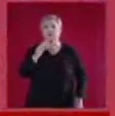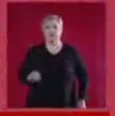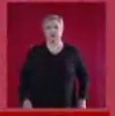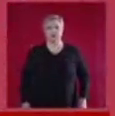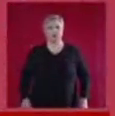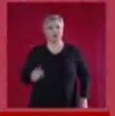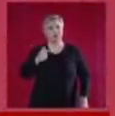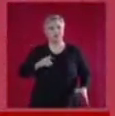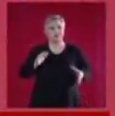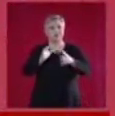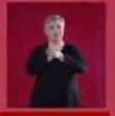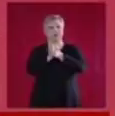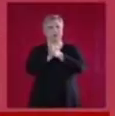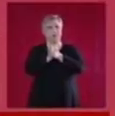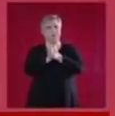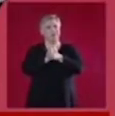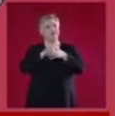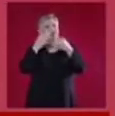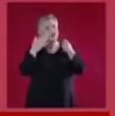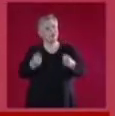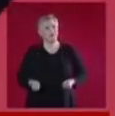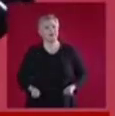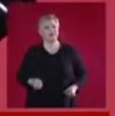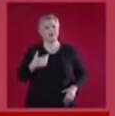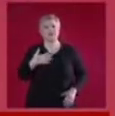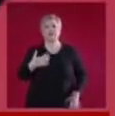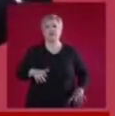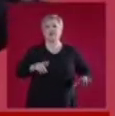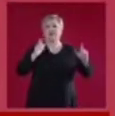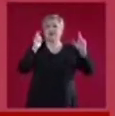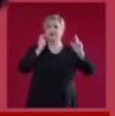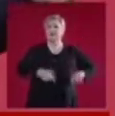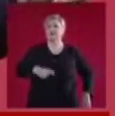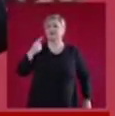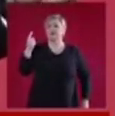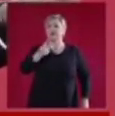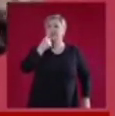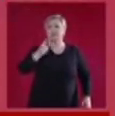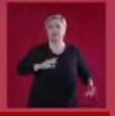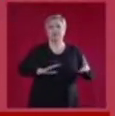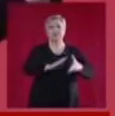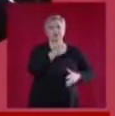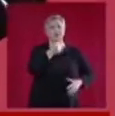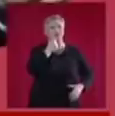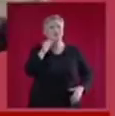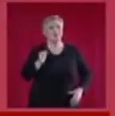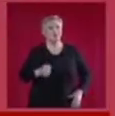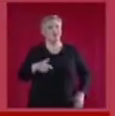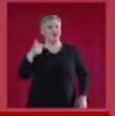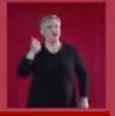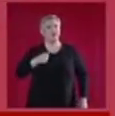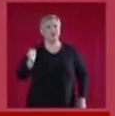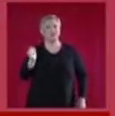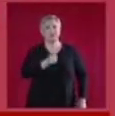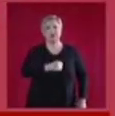ευρώπη έχουμε πολύ σημαντικούς λόγους δημοκράτες οικολόγοι προοδευτικοί ριζοσπάστες αριστεροί ριζοσπάστες